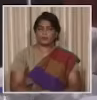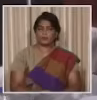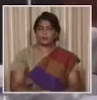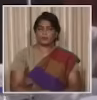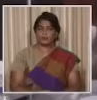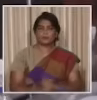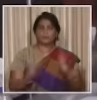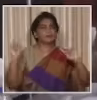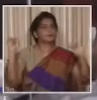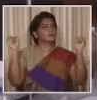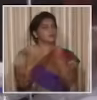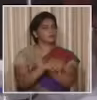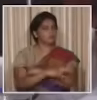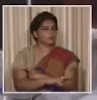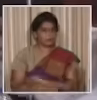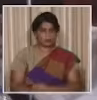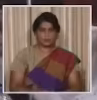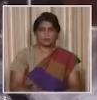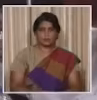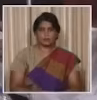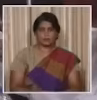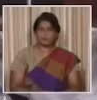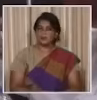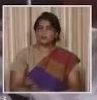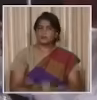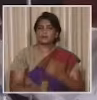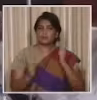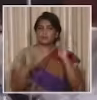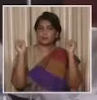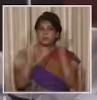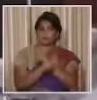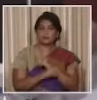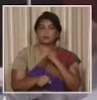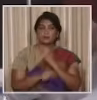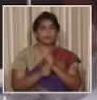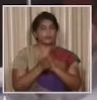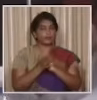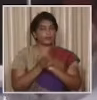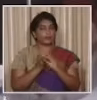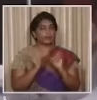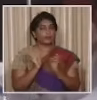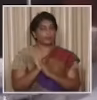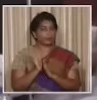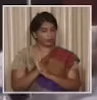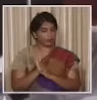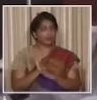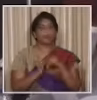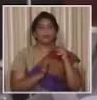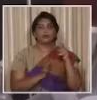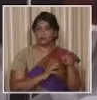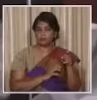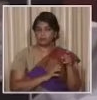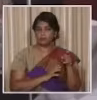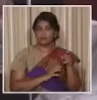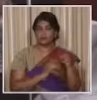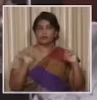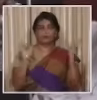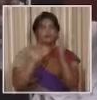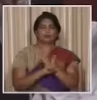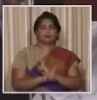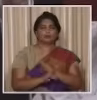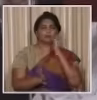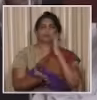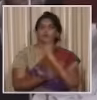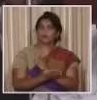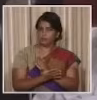එතුමිය මාරු කෙරුවා. මාරු කරන පස්සේ රාජ්‍ය සේවා කමිෂන් එක එතුමගේ මාරු කිරීම අවලංගු